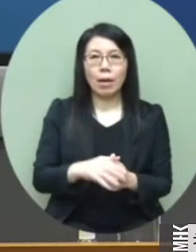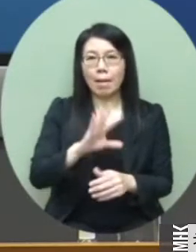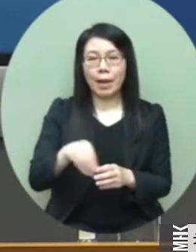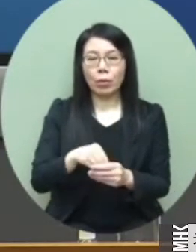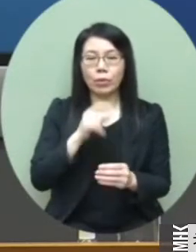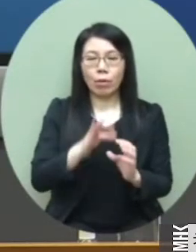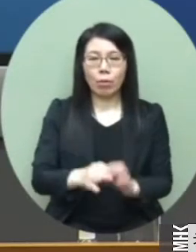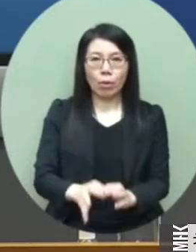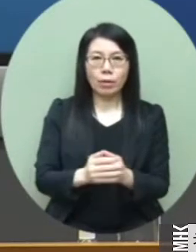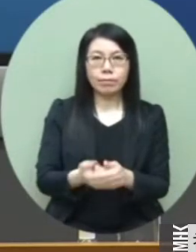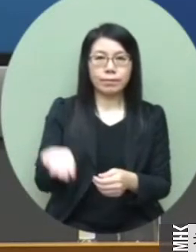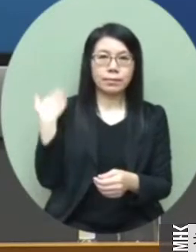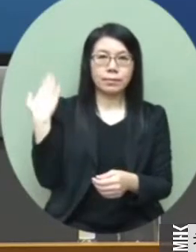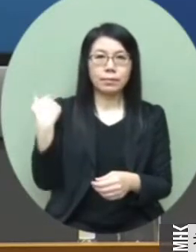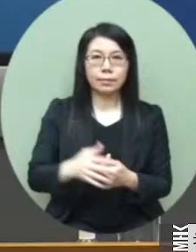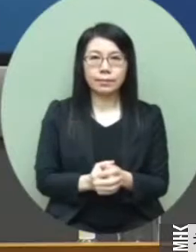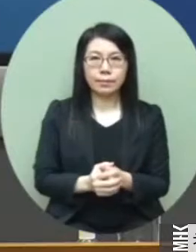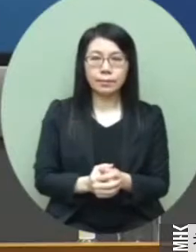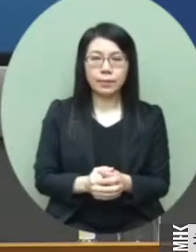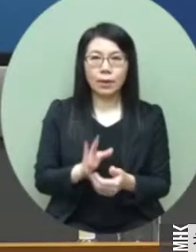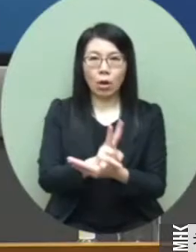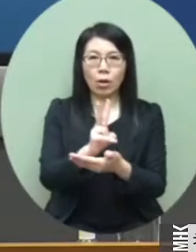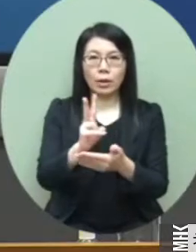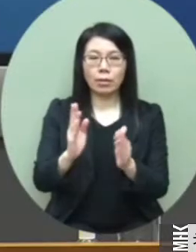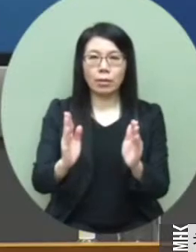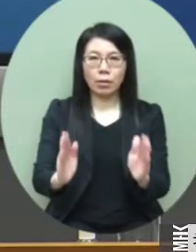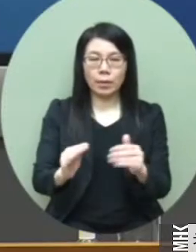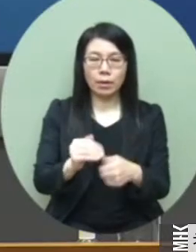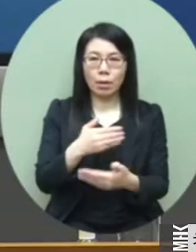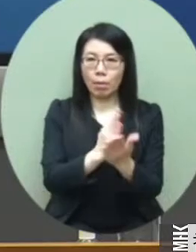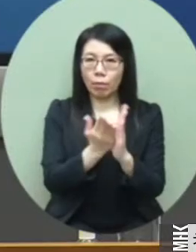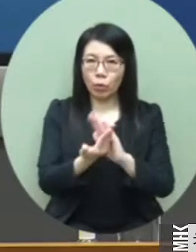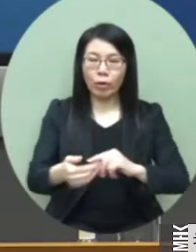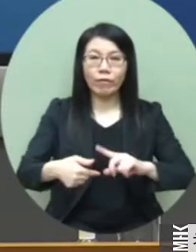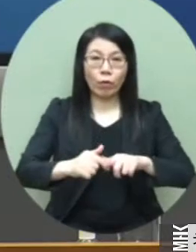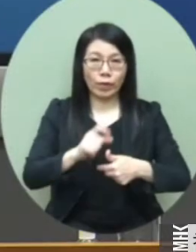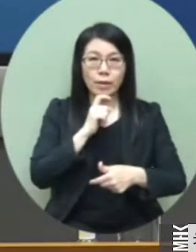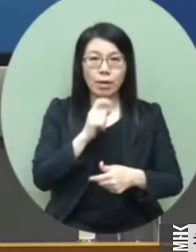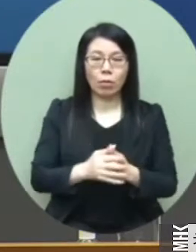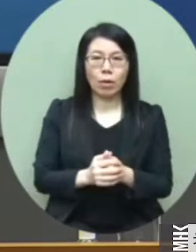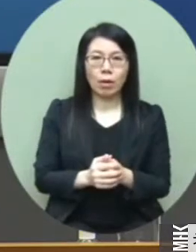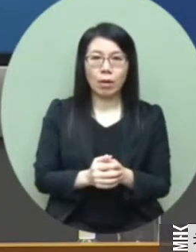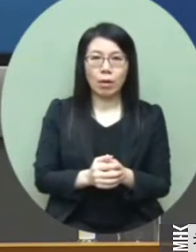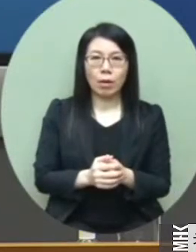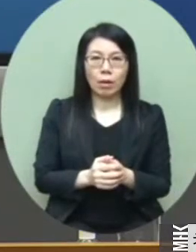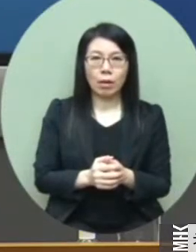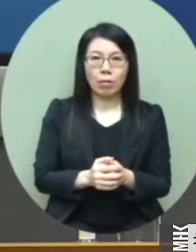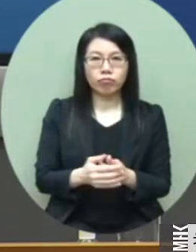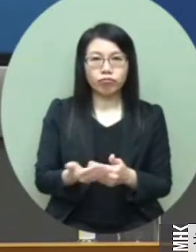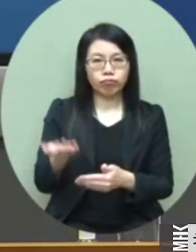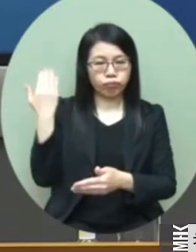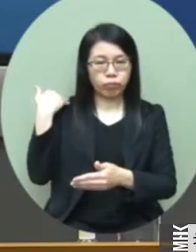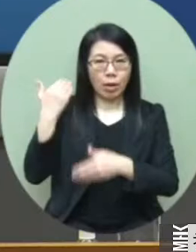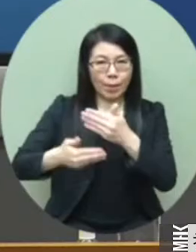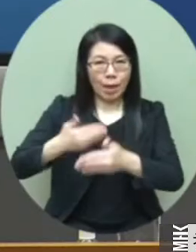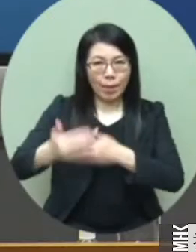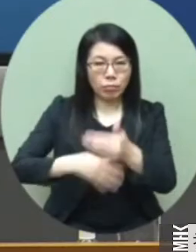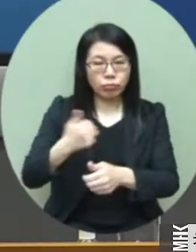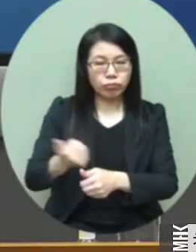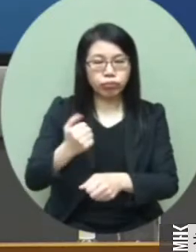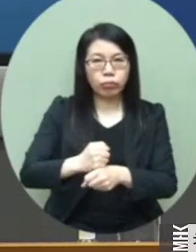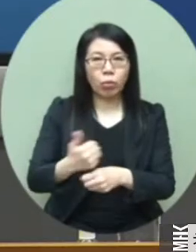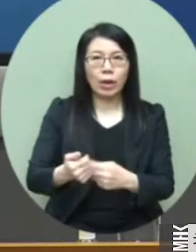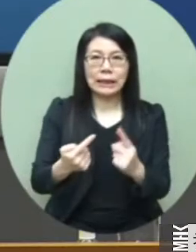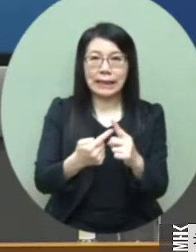我哋係喺過去2年都有不同嘅措施，而呢啲措施咧都係行之有效嘅，好似係